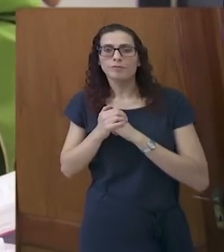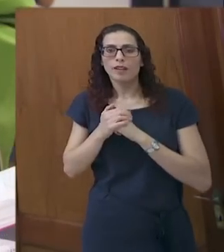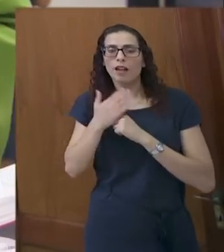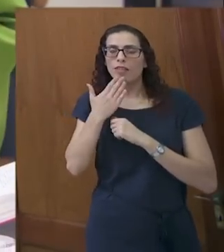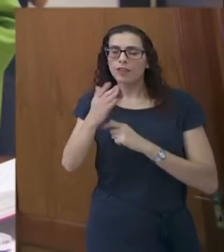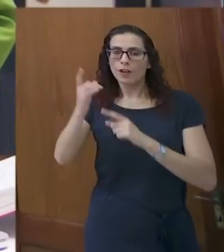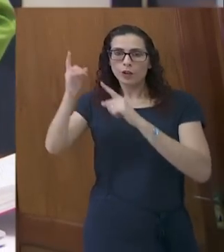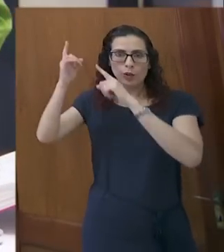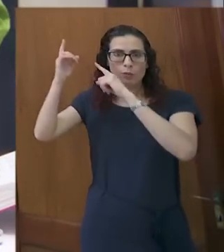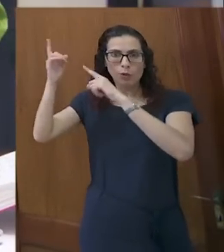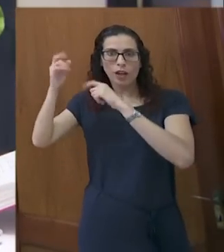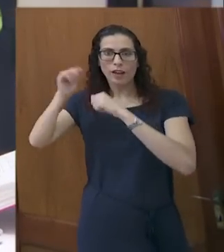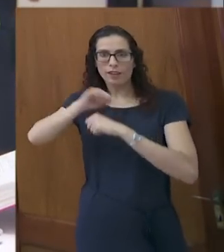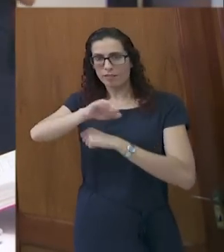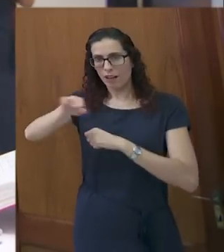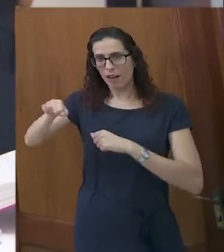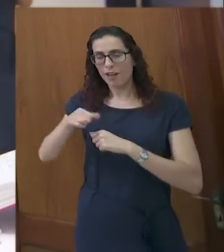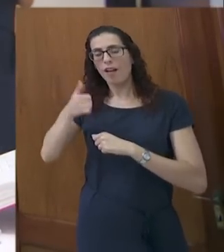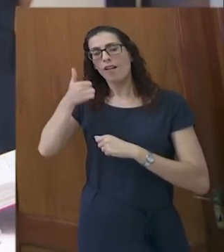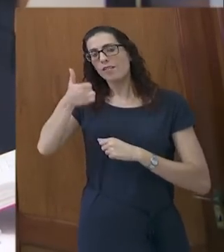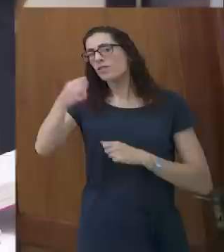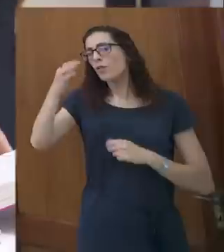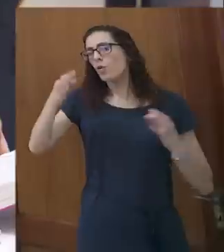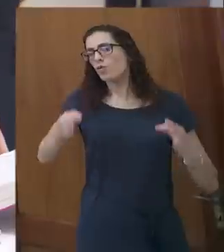nizzu ħajl il-mulej Alla tagħna,